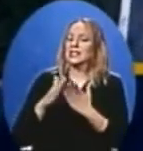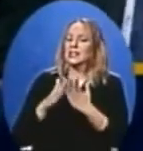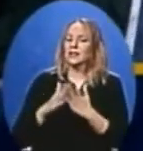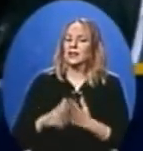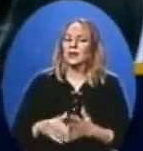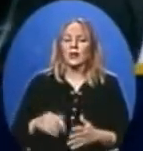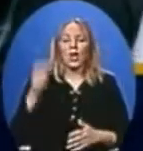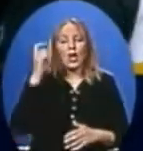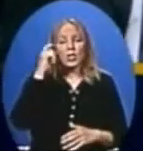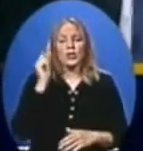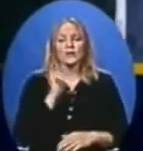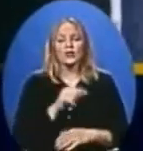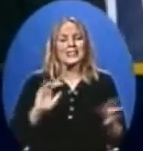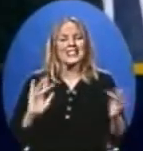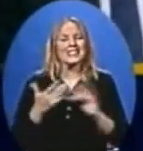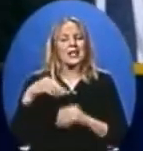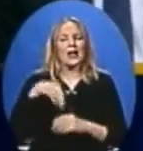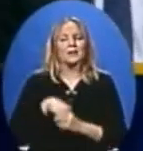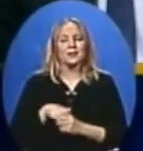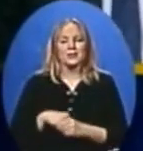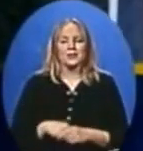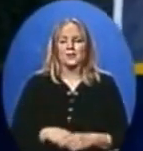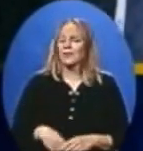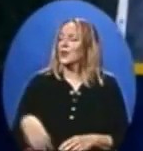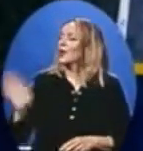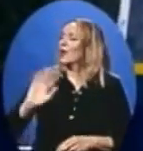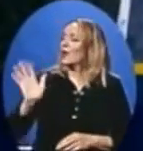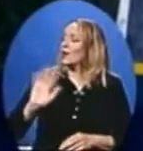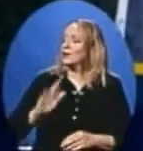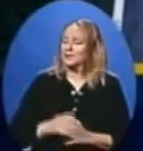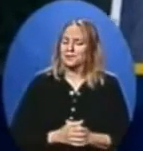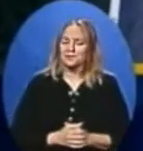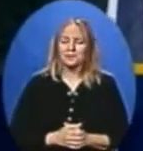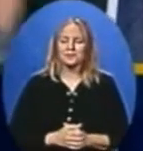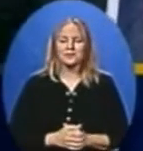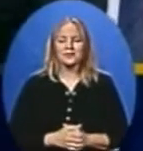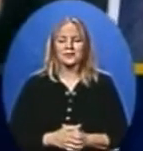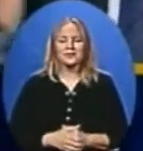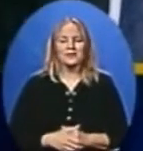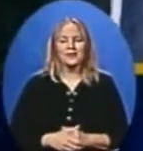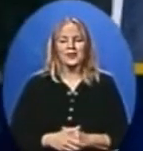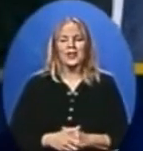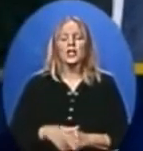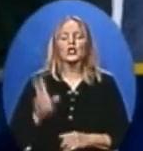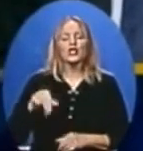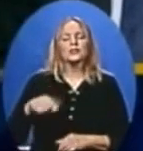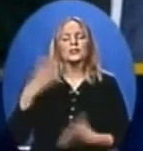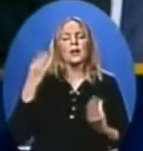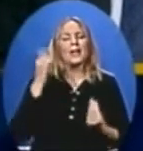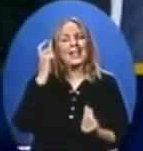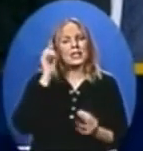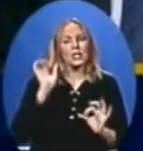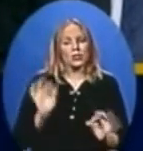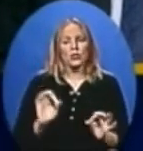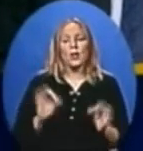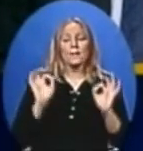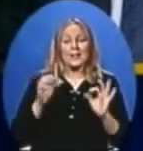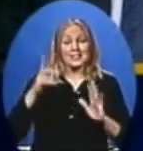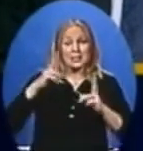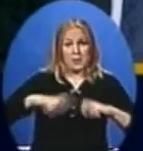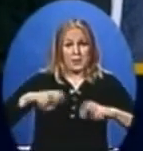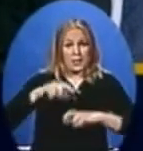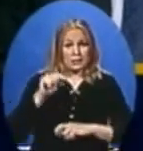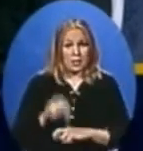חשבתי שזאת סתירה פנימית. לא, שיש רגש או שיש רציונל, זה לא הולך ביחד. יש בזה הרבה היגיון. ובעצם אוקיי. המחקר